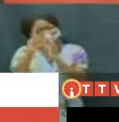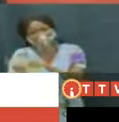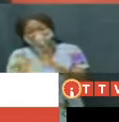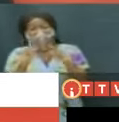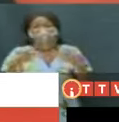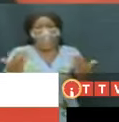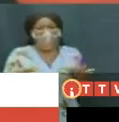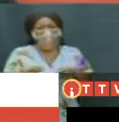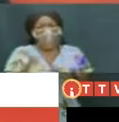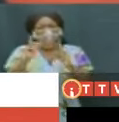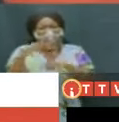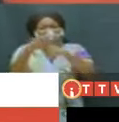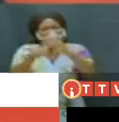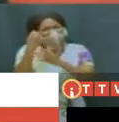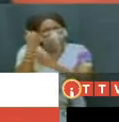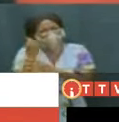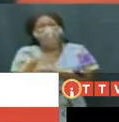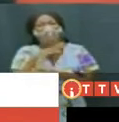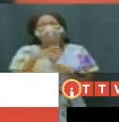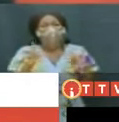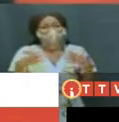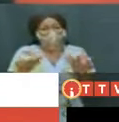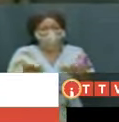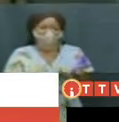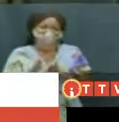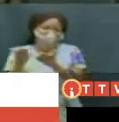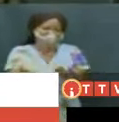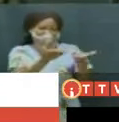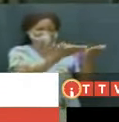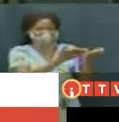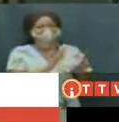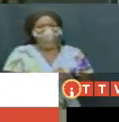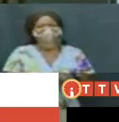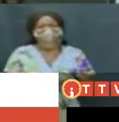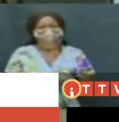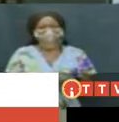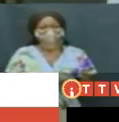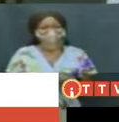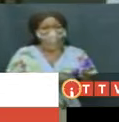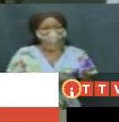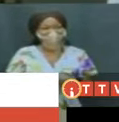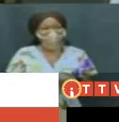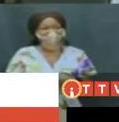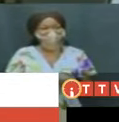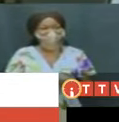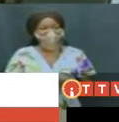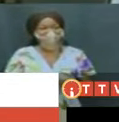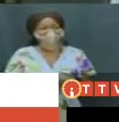kandangati akudwala ndangati ndi zina zotero Dr. Chalamira Nkhoma zikoma kwambira nduna